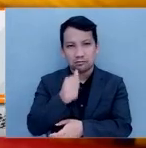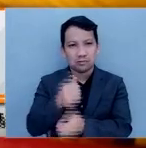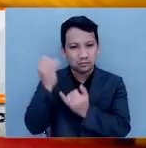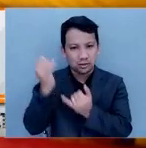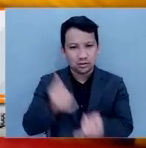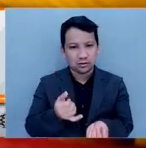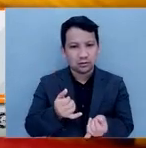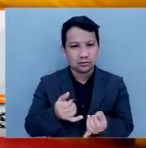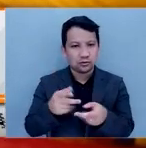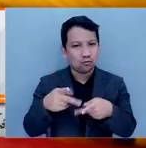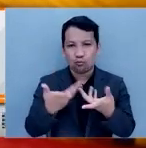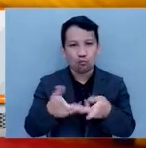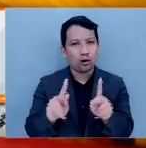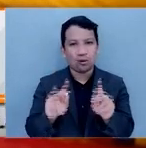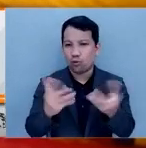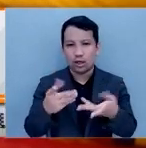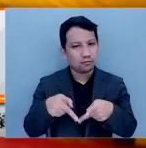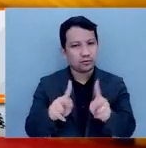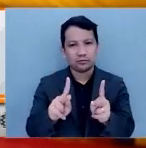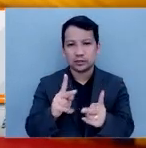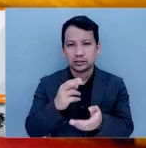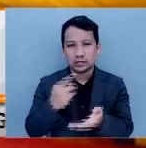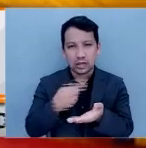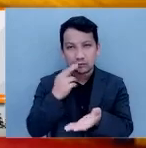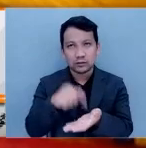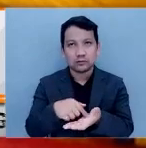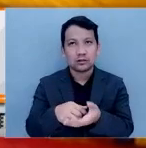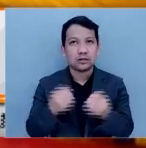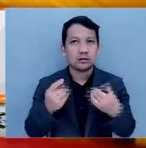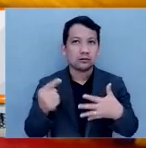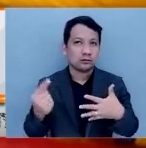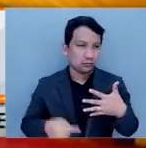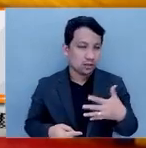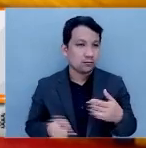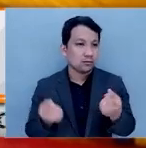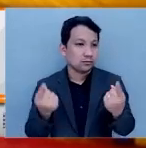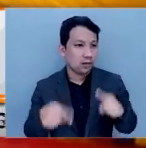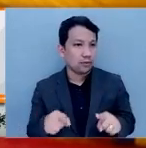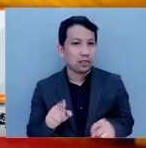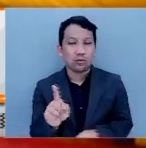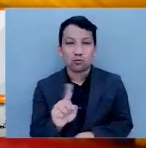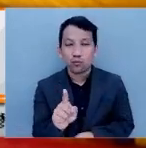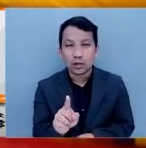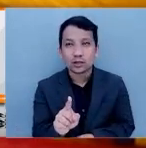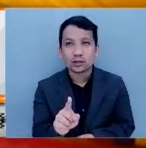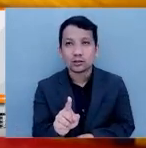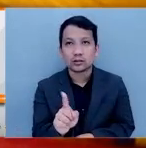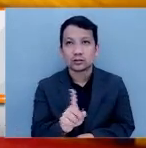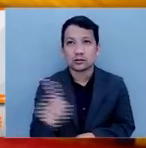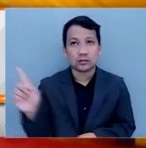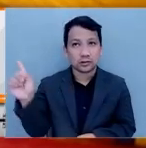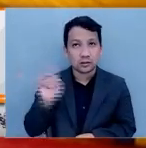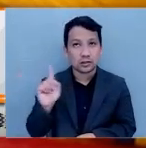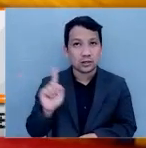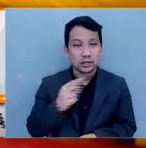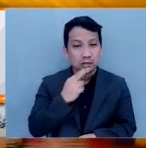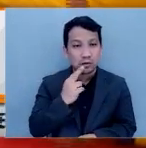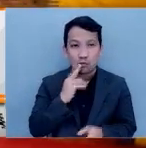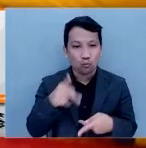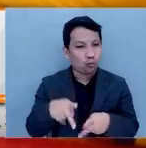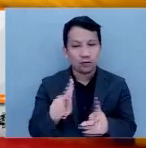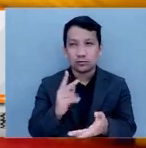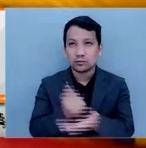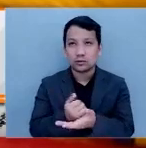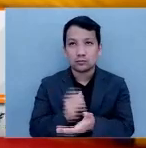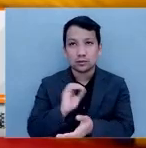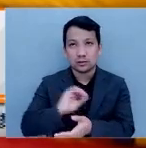imported o smuggled na bigas. Kasi po, ang nangyayari po, itong mga smuggled na bigas, yung